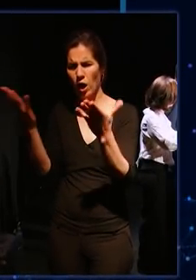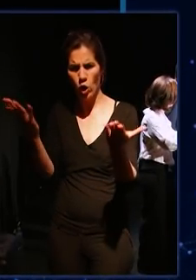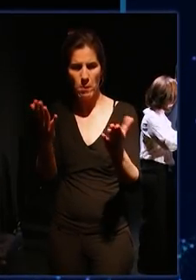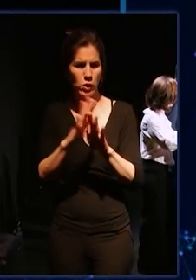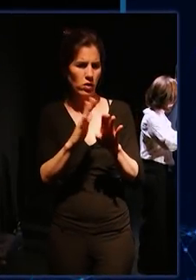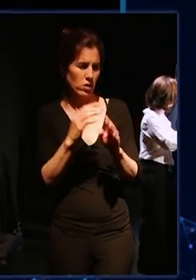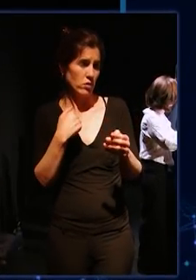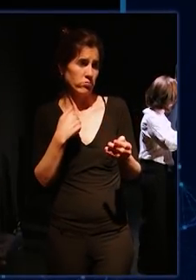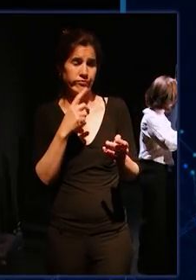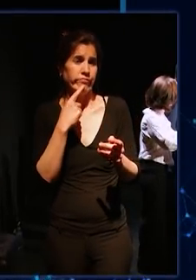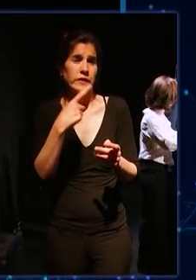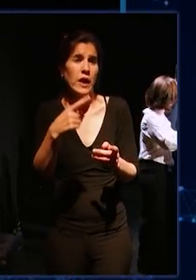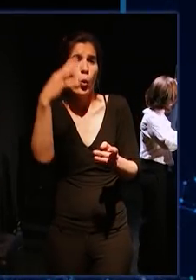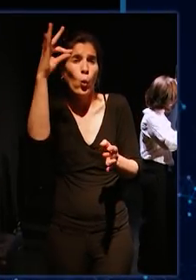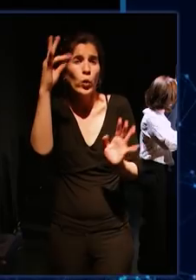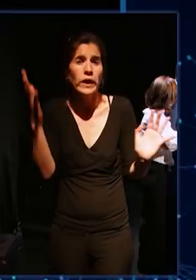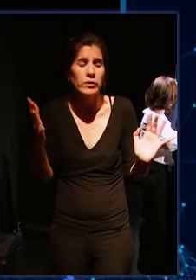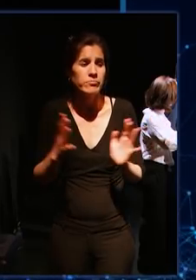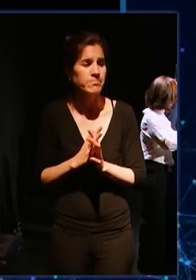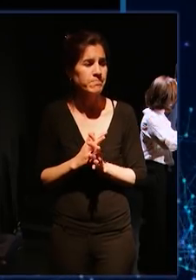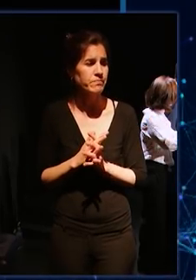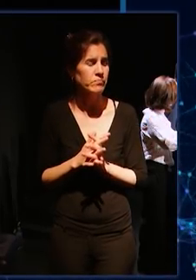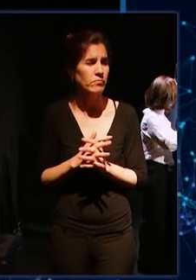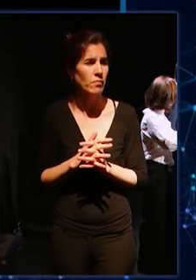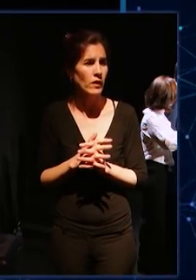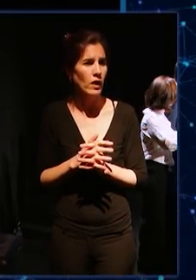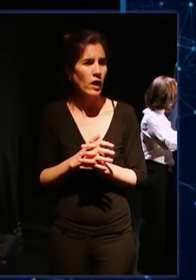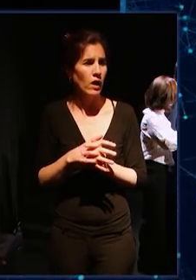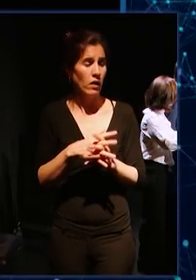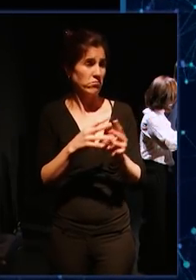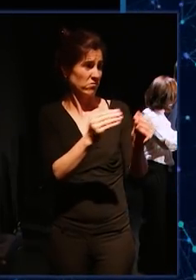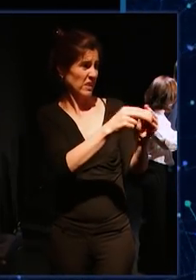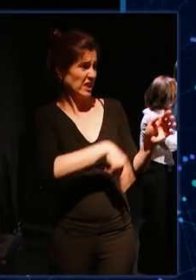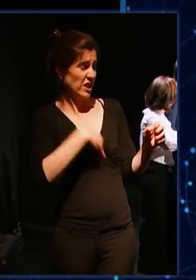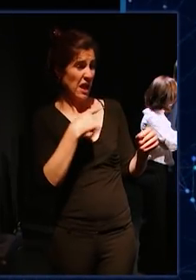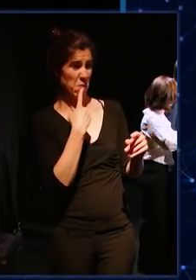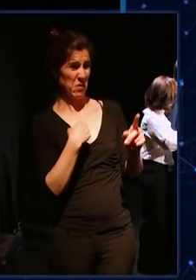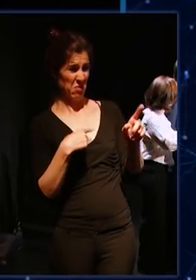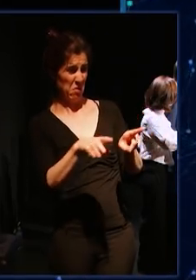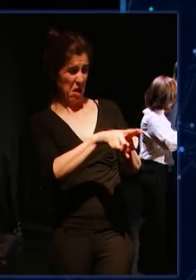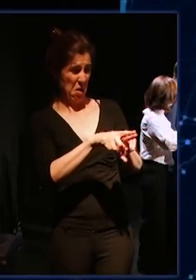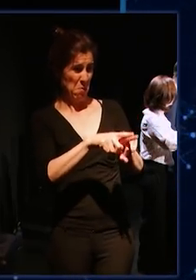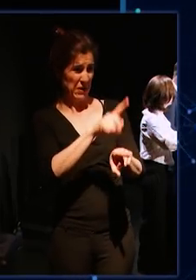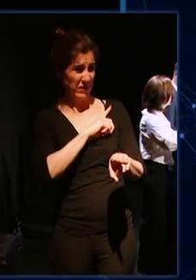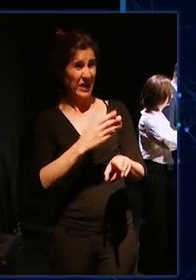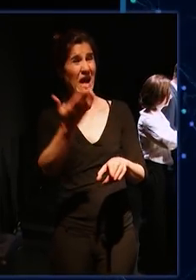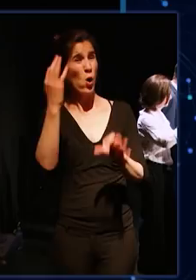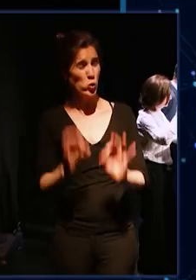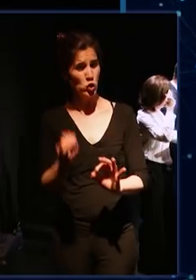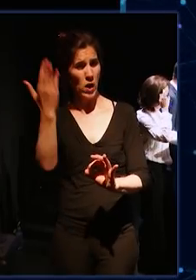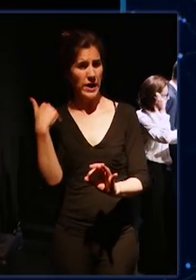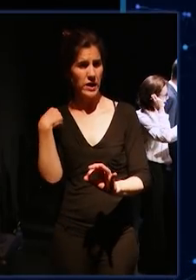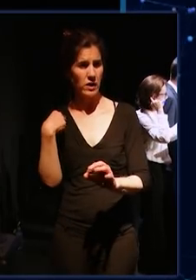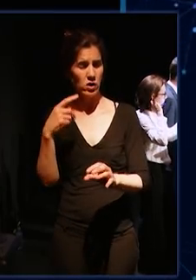bàsica se'm queixen que ahir vàrem adjudicar les obres de la reforma.